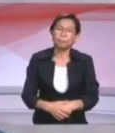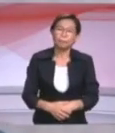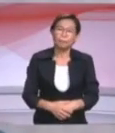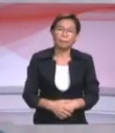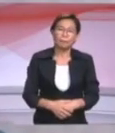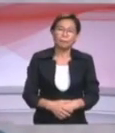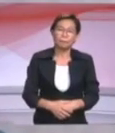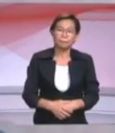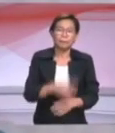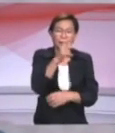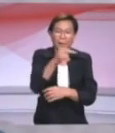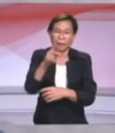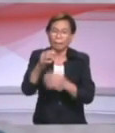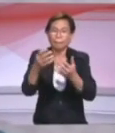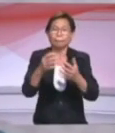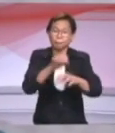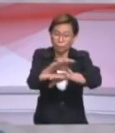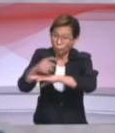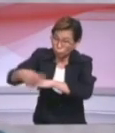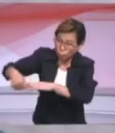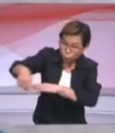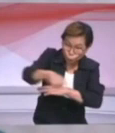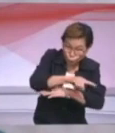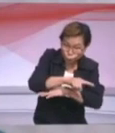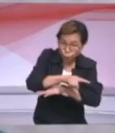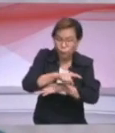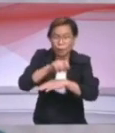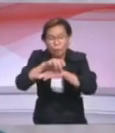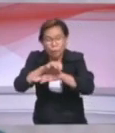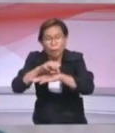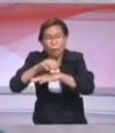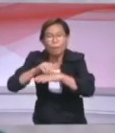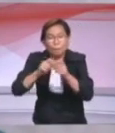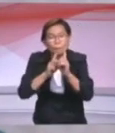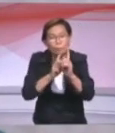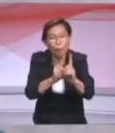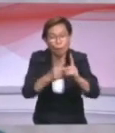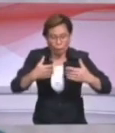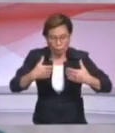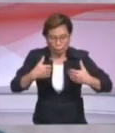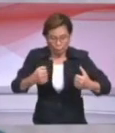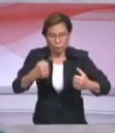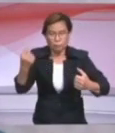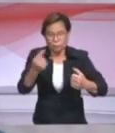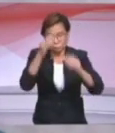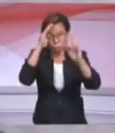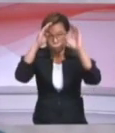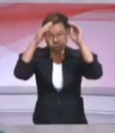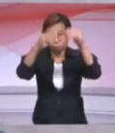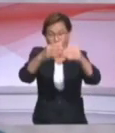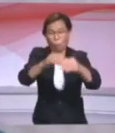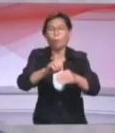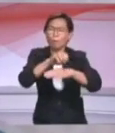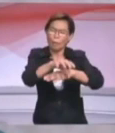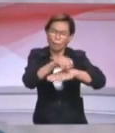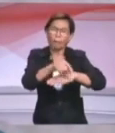Kementerian ingin menasihati orang ramai agar terus patuhi saranan serta nasihat-nasihat kesihatan yang sering ditekankan. Jadikanlah